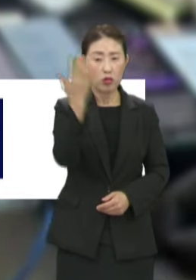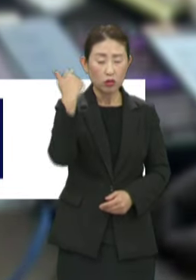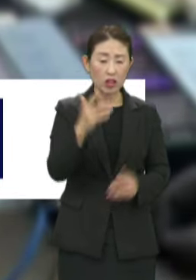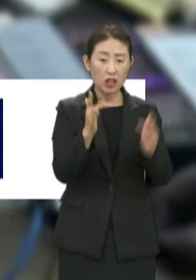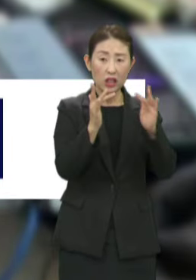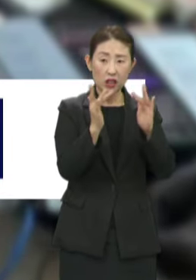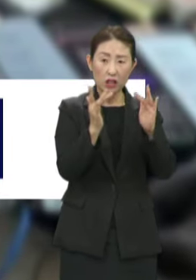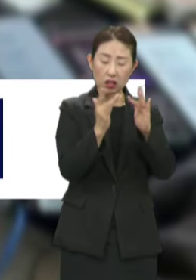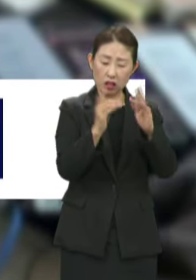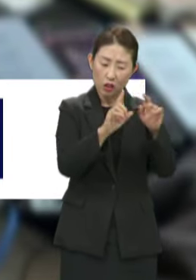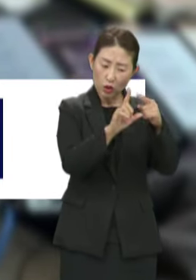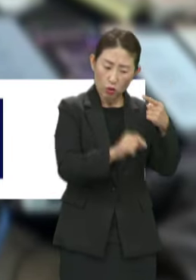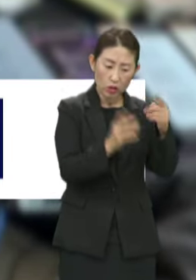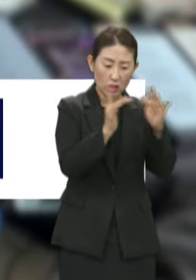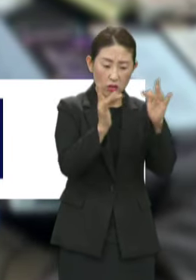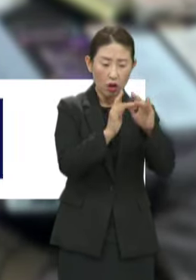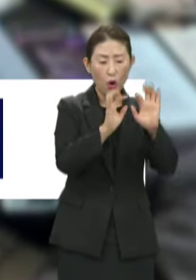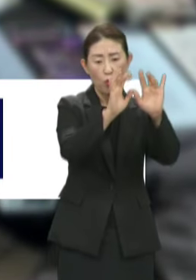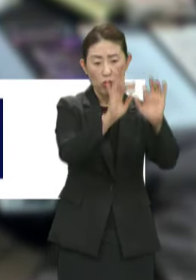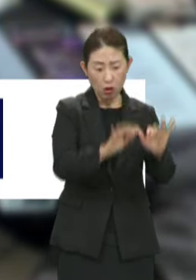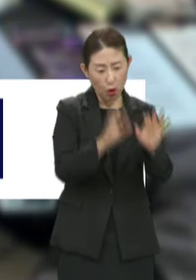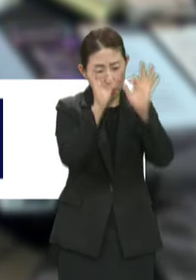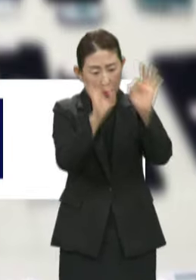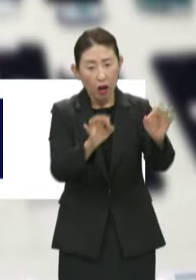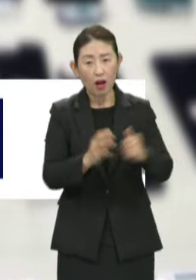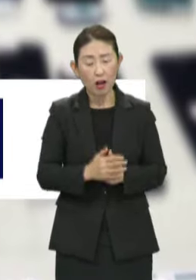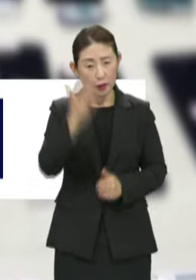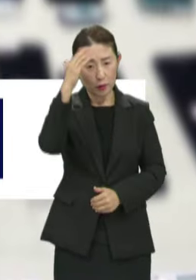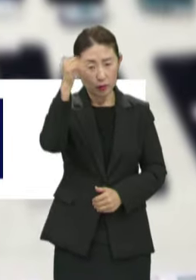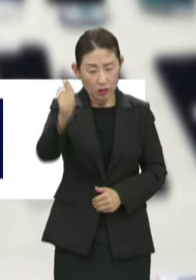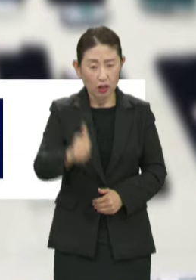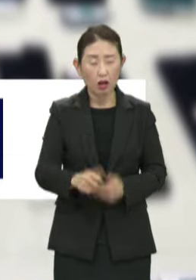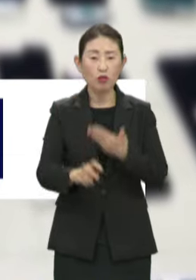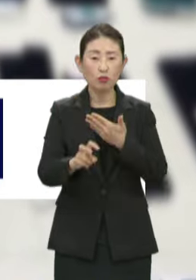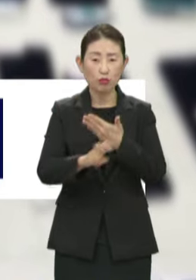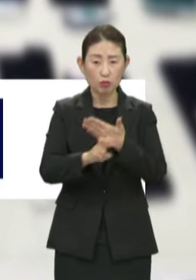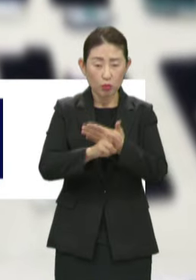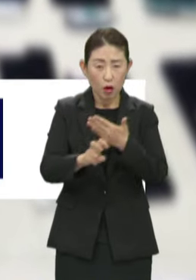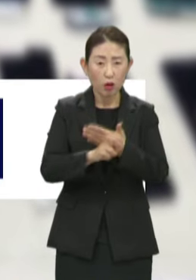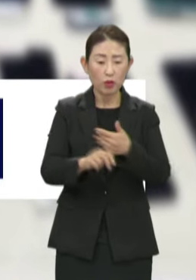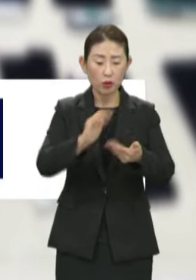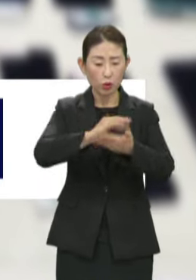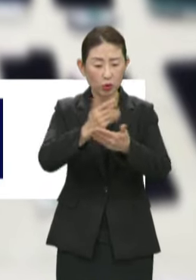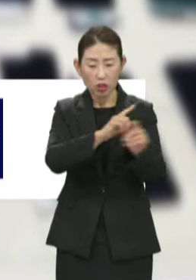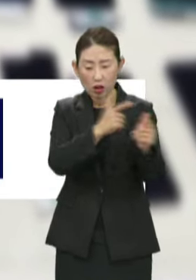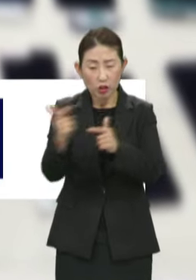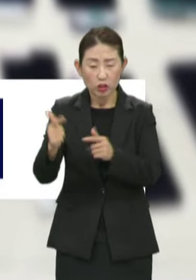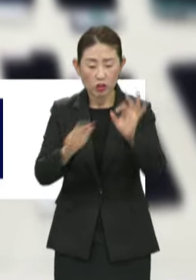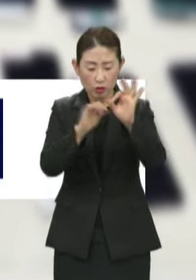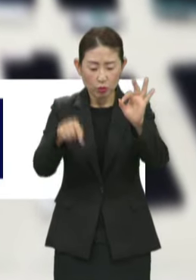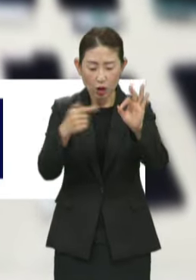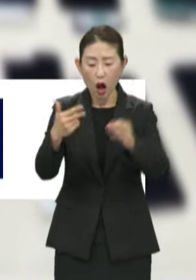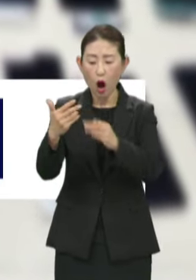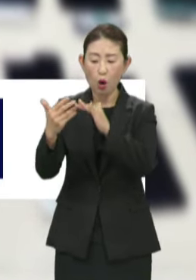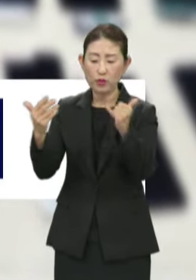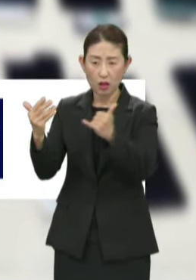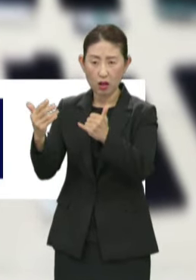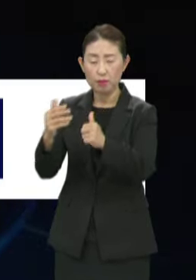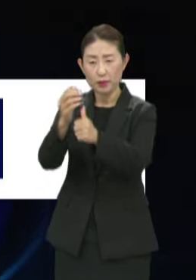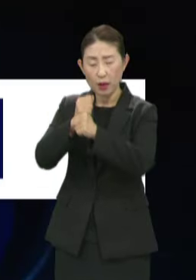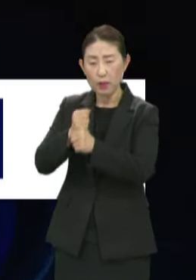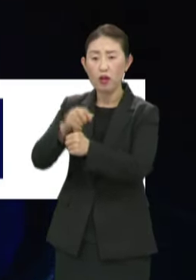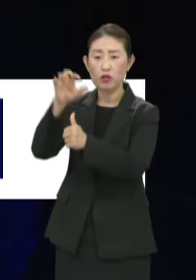1월 인터넷에서 발견해 운영총책과 대포통장 공급책 등 10명 중 9명을 구속하고 범죄수익금